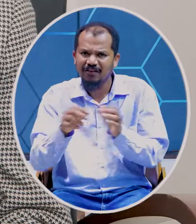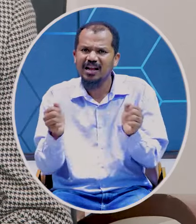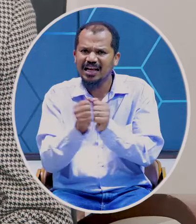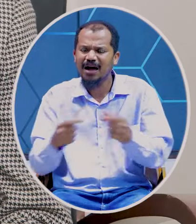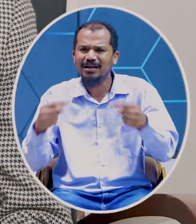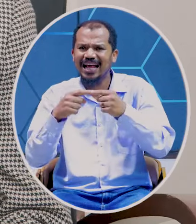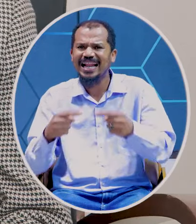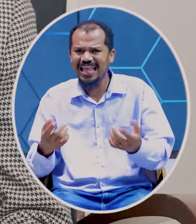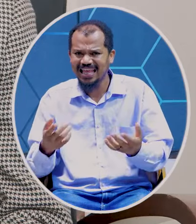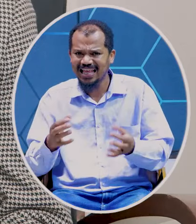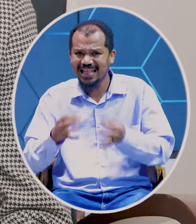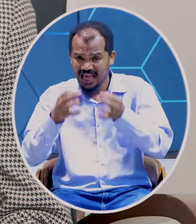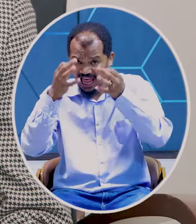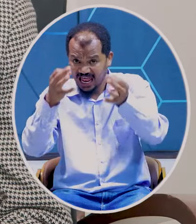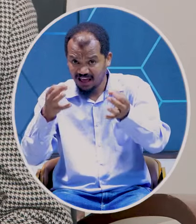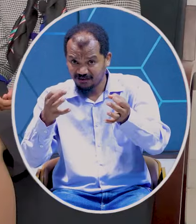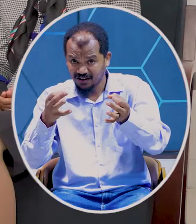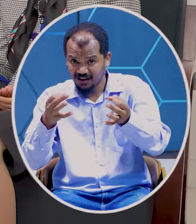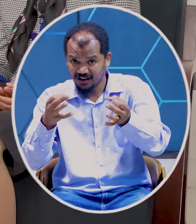ጋር በተገናኘ ተላላፊ